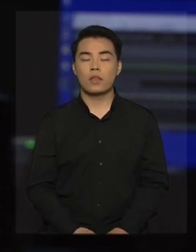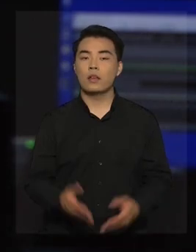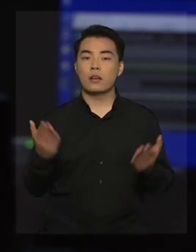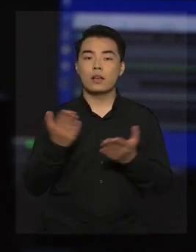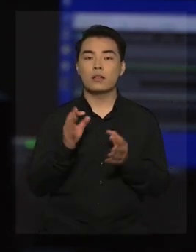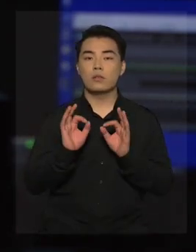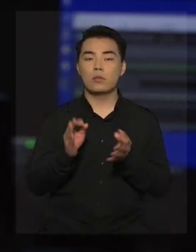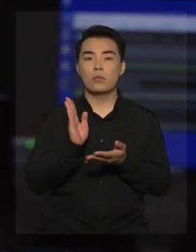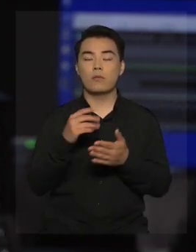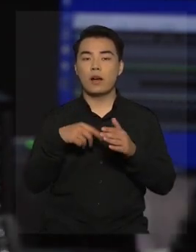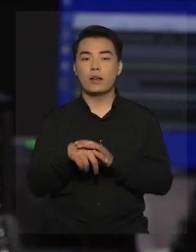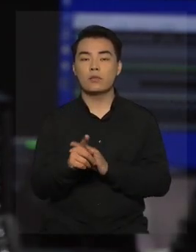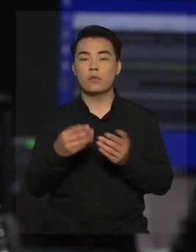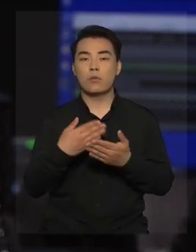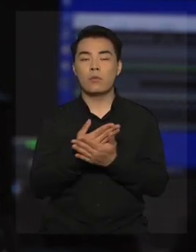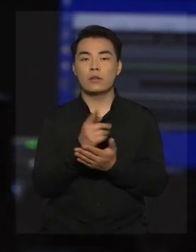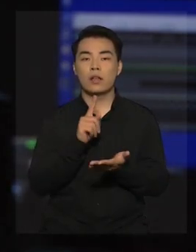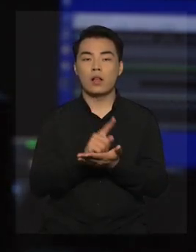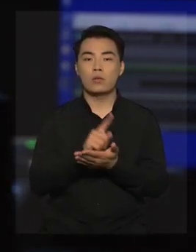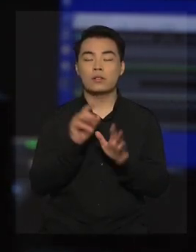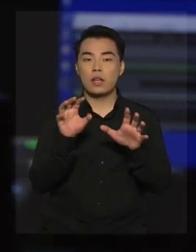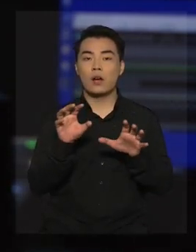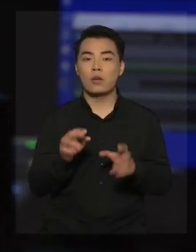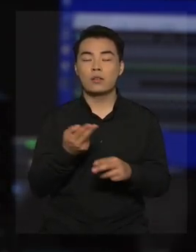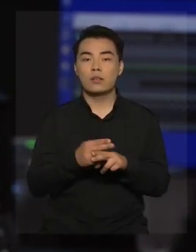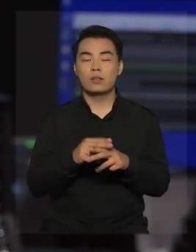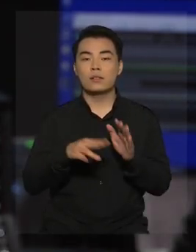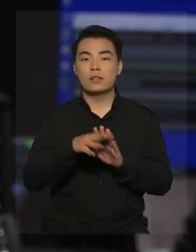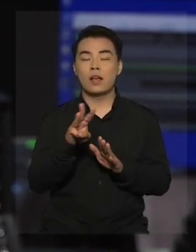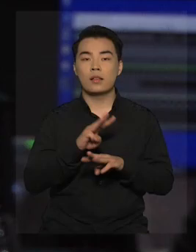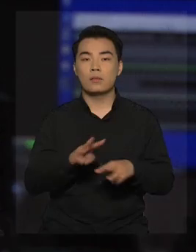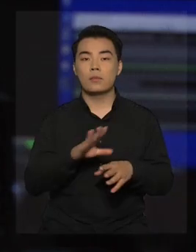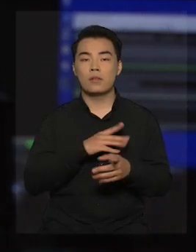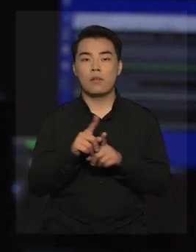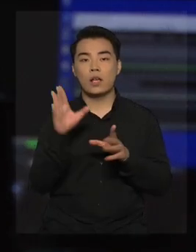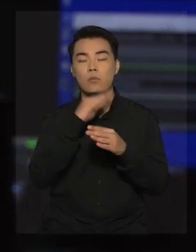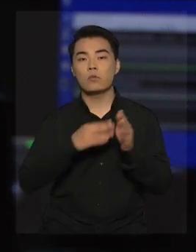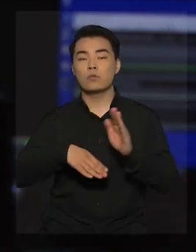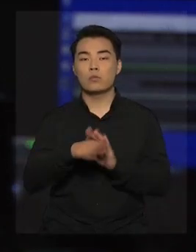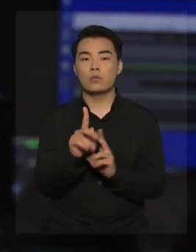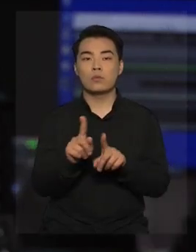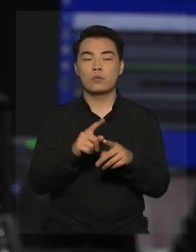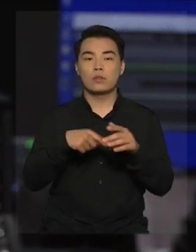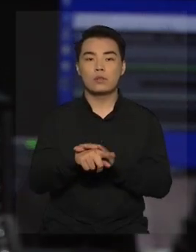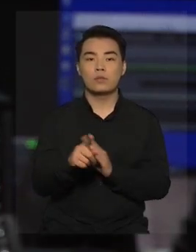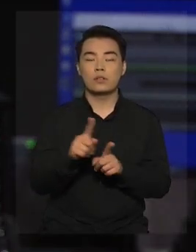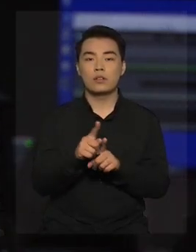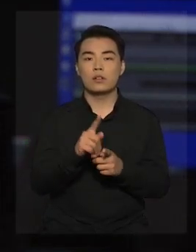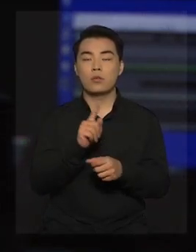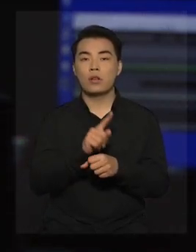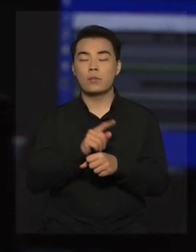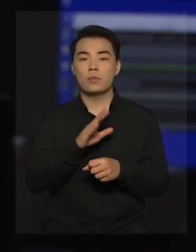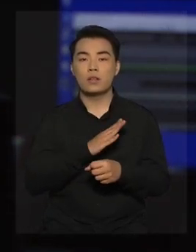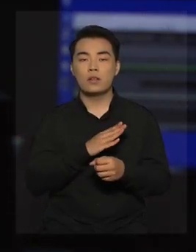Какие нормы могут войти в новый налоговый кодекс? В Сенате сегодня обсудили возможную оптимизацию неработающих льгот.